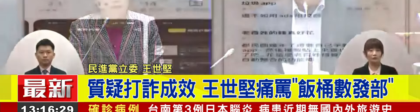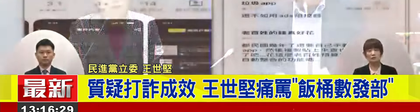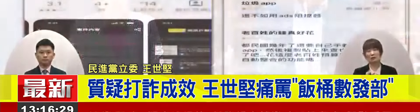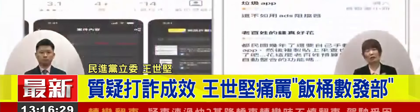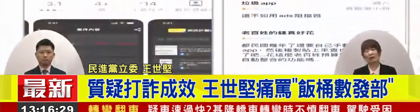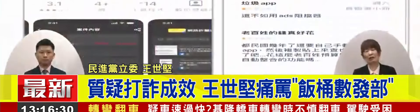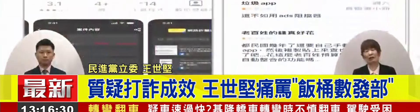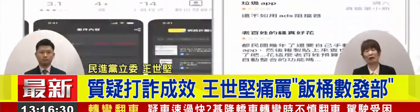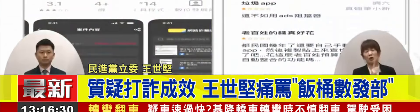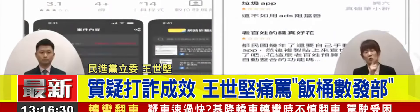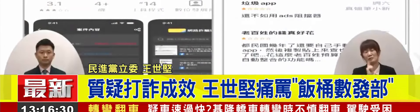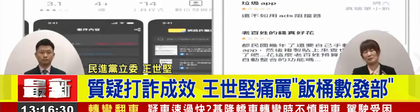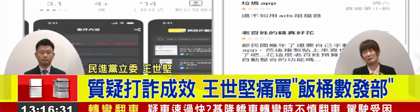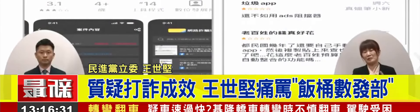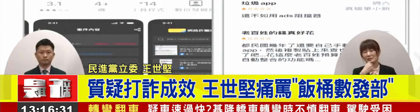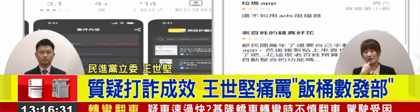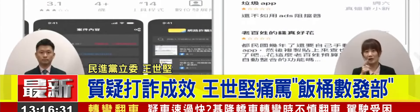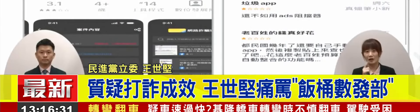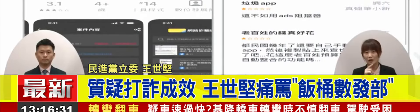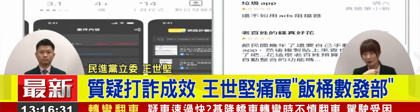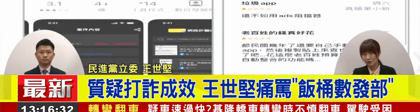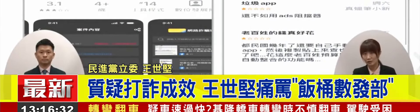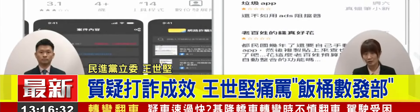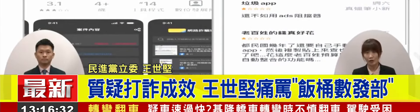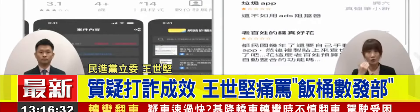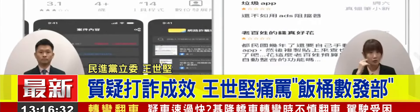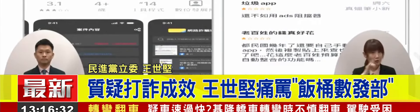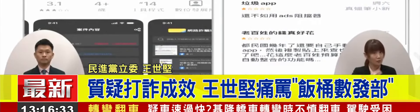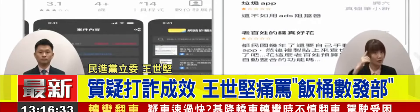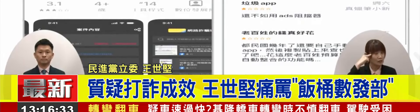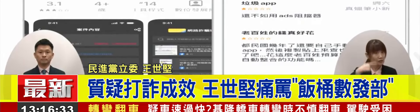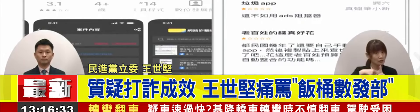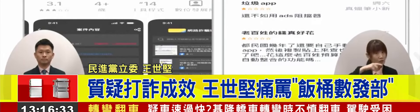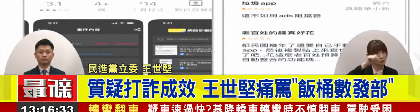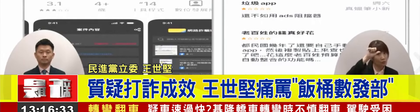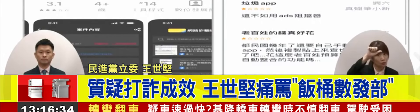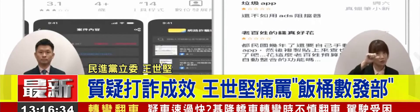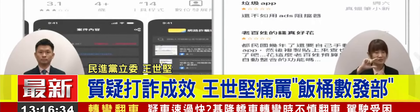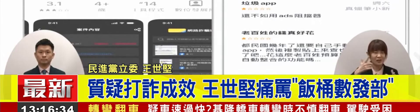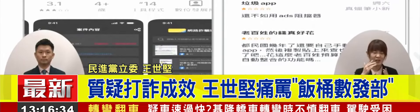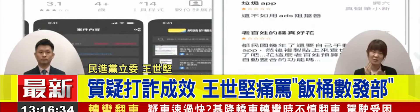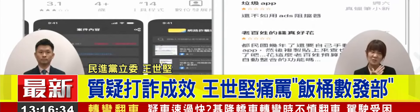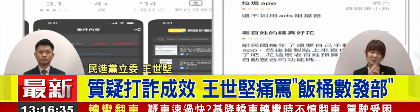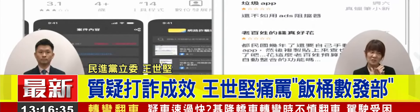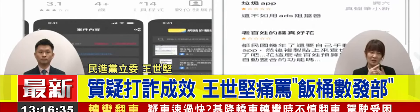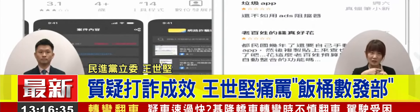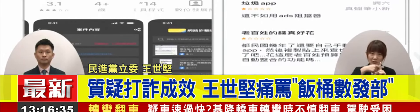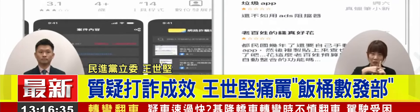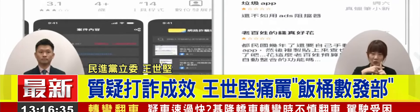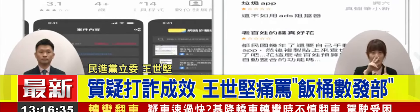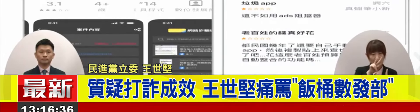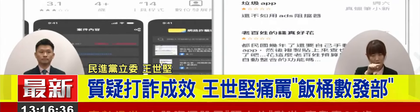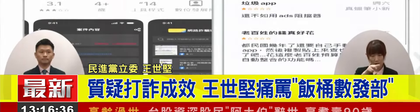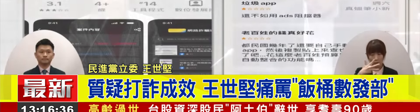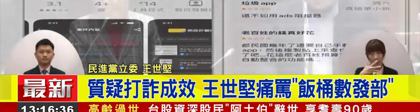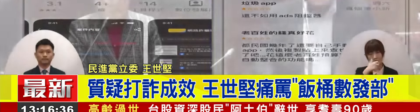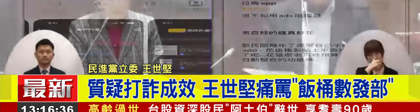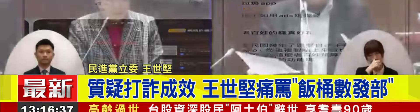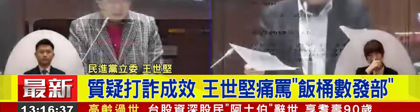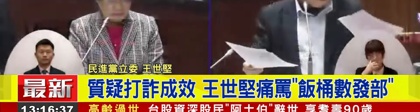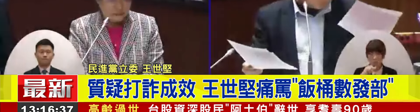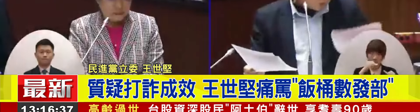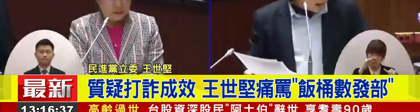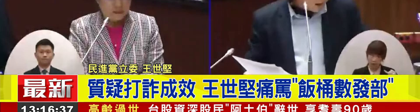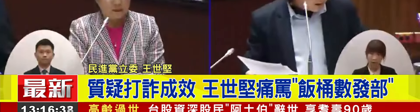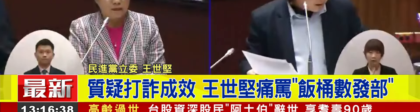连，满意分数5分来讲，它只有2.8分。然后现在